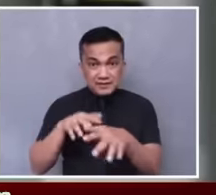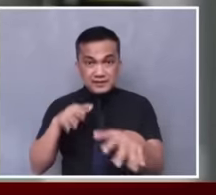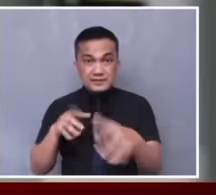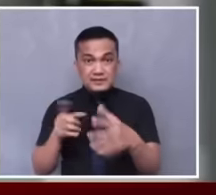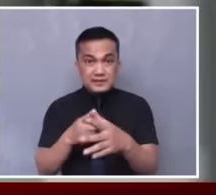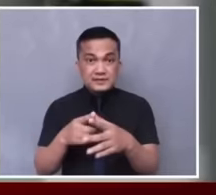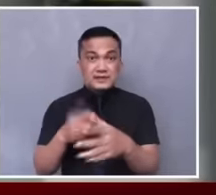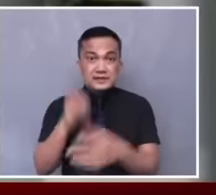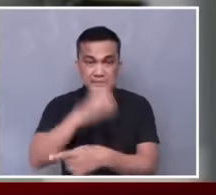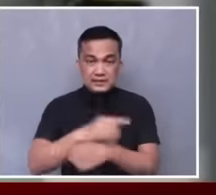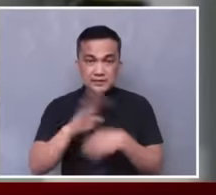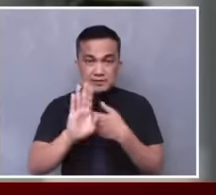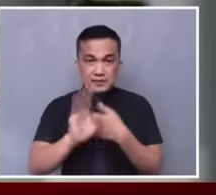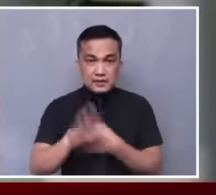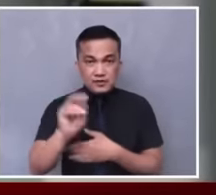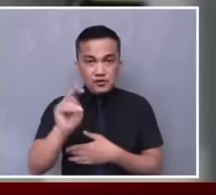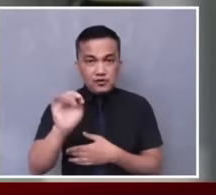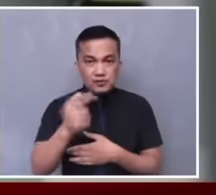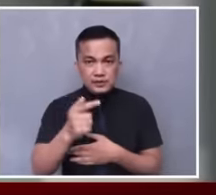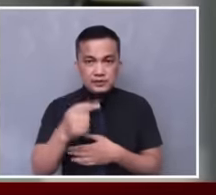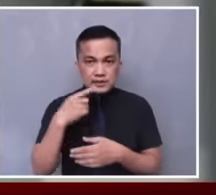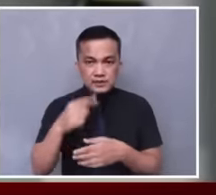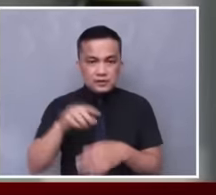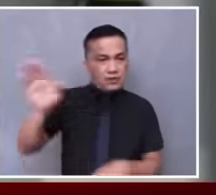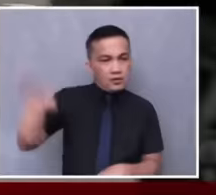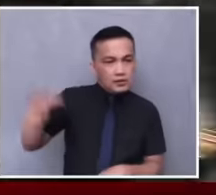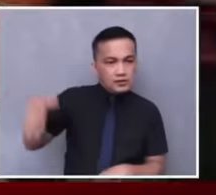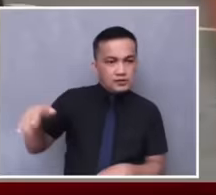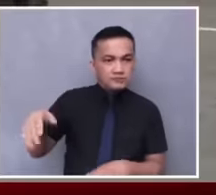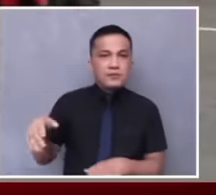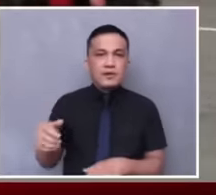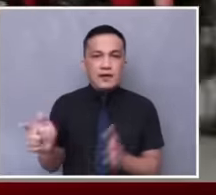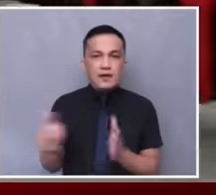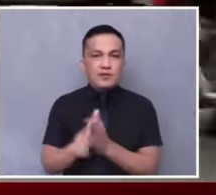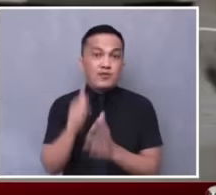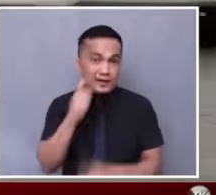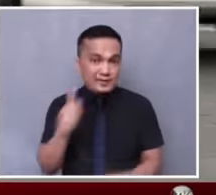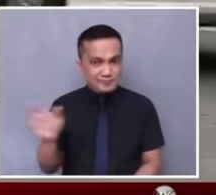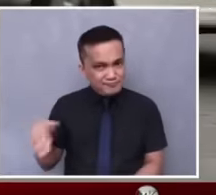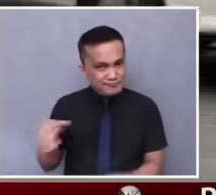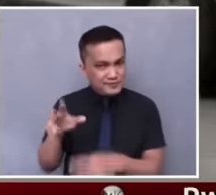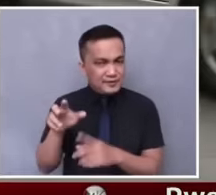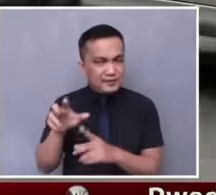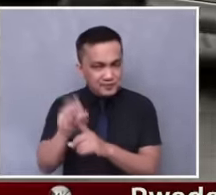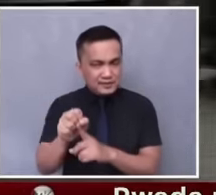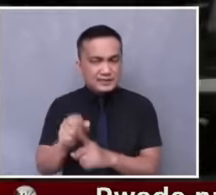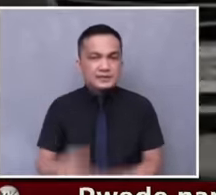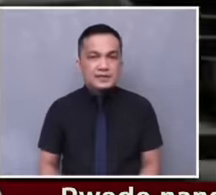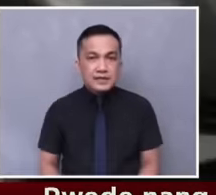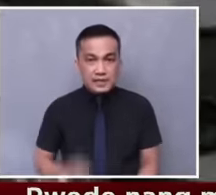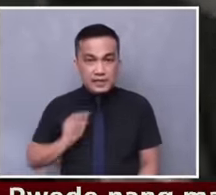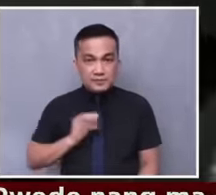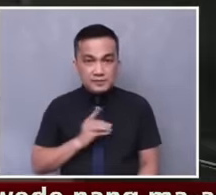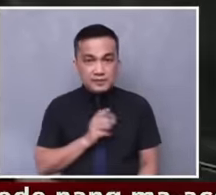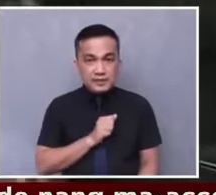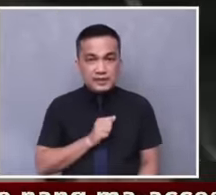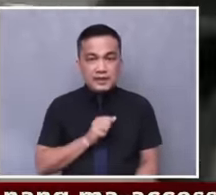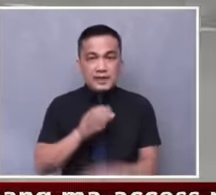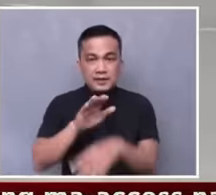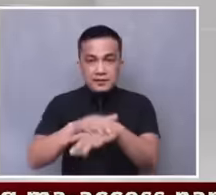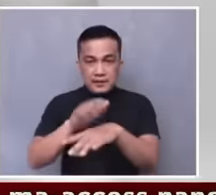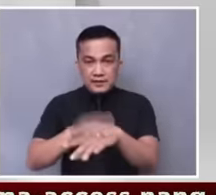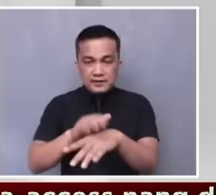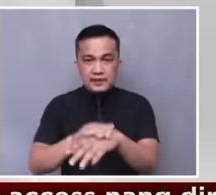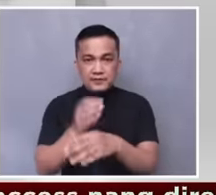sa oras na may hahawiing sasakyang bawal bukas. Paalala ng MMDA, exempted sa coding ang mga